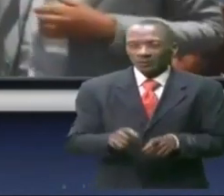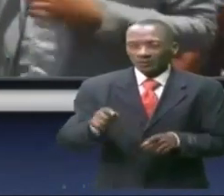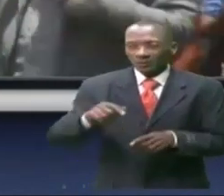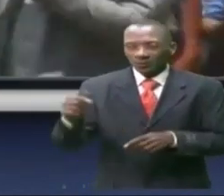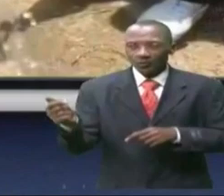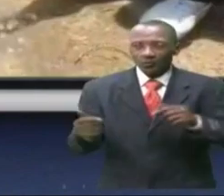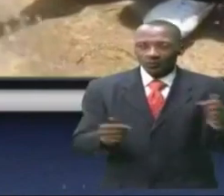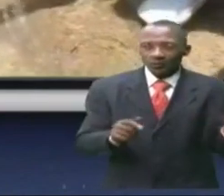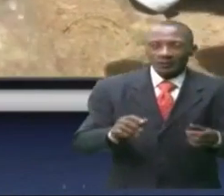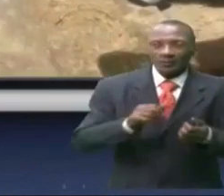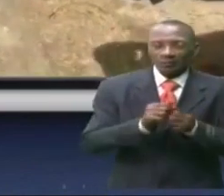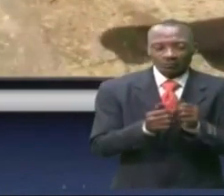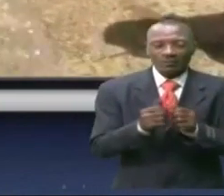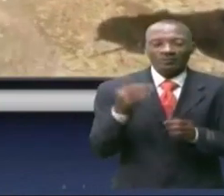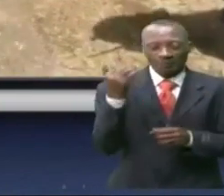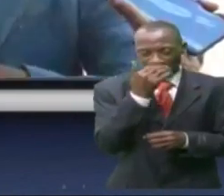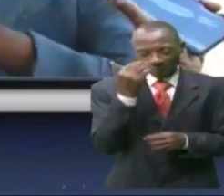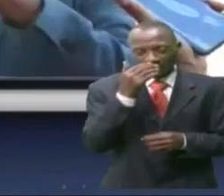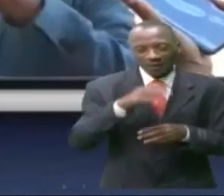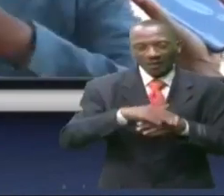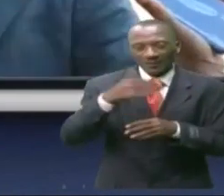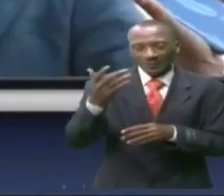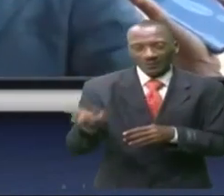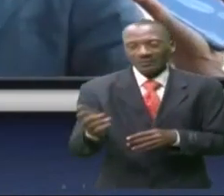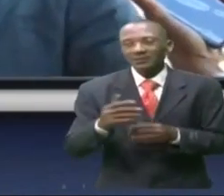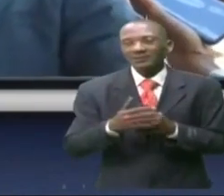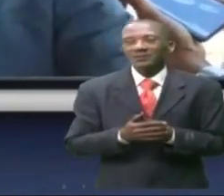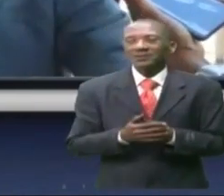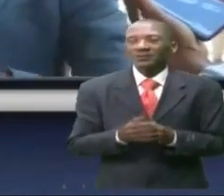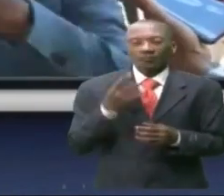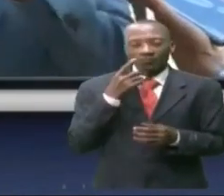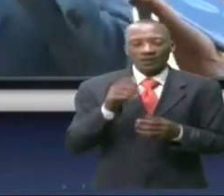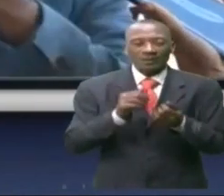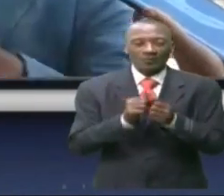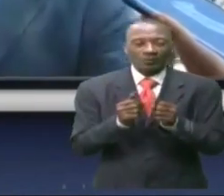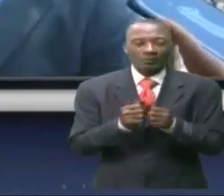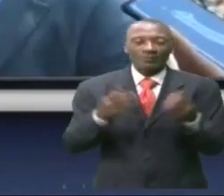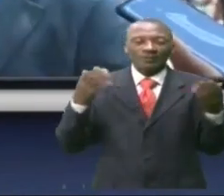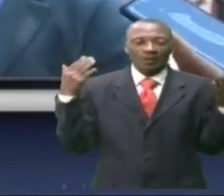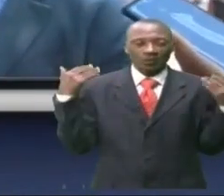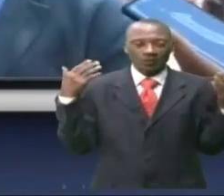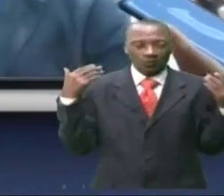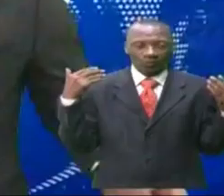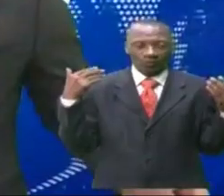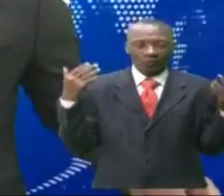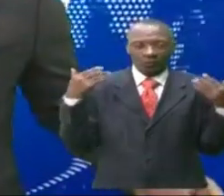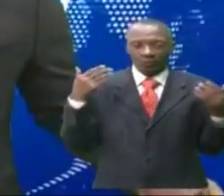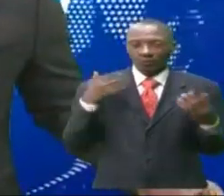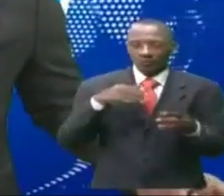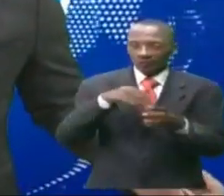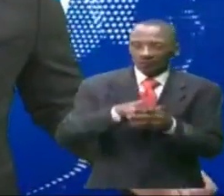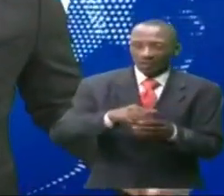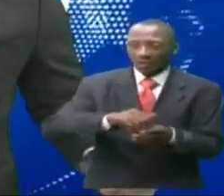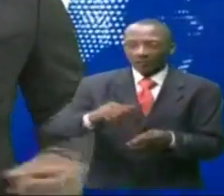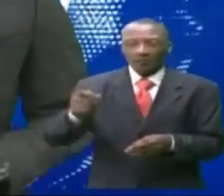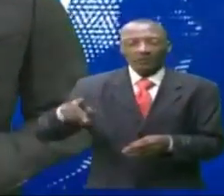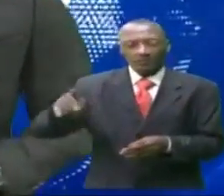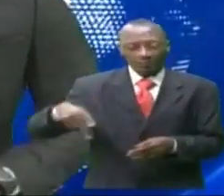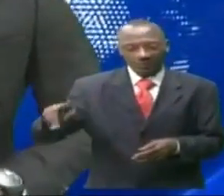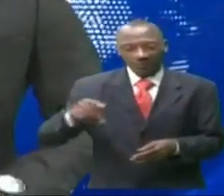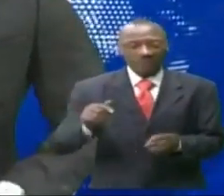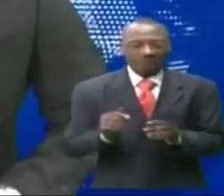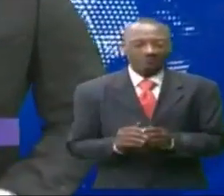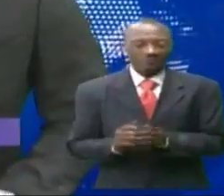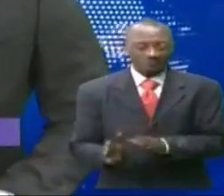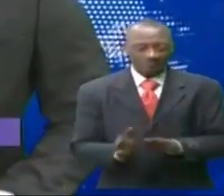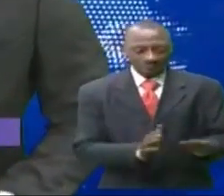pour résoudre tant soit peu la pénurie d'eau potable. À toutes et à tous, voilà tout pour le titre. En marge du